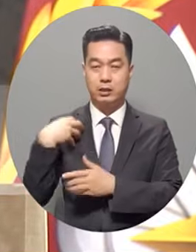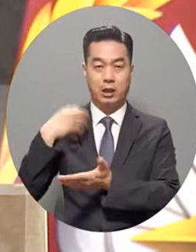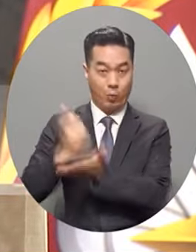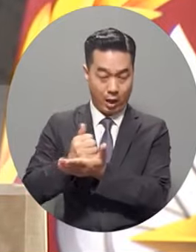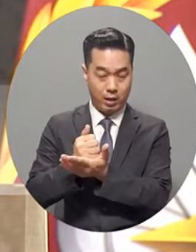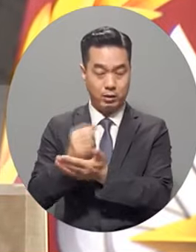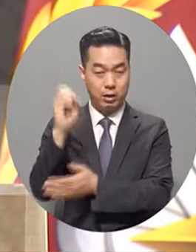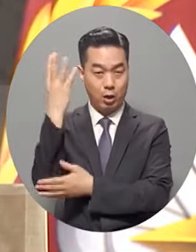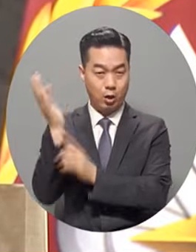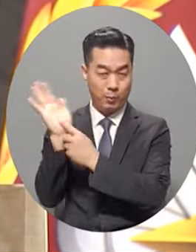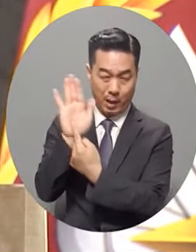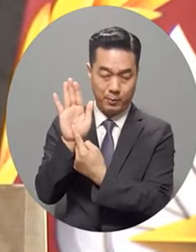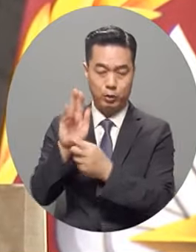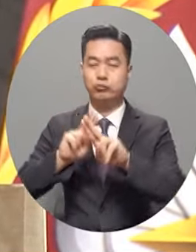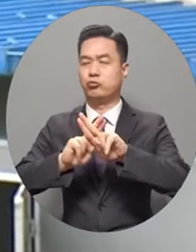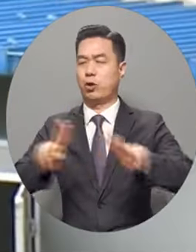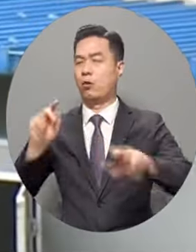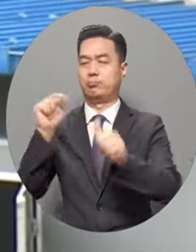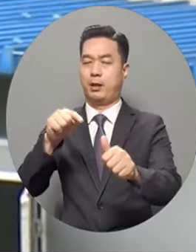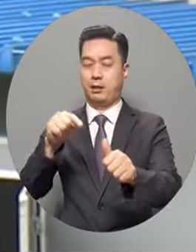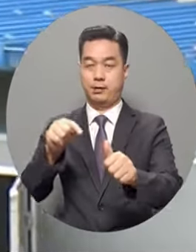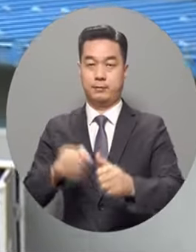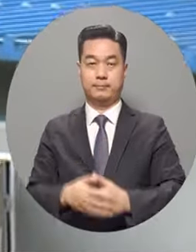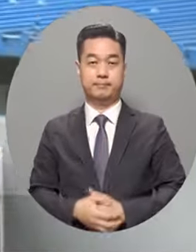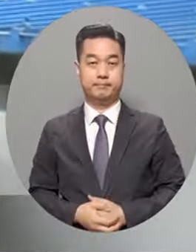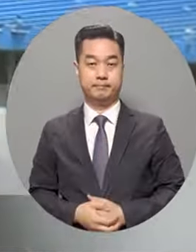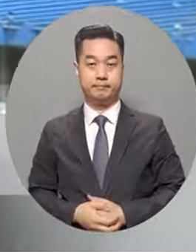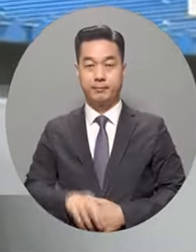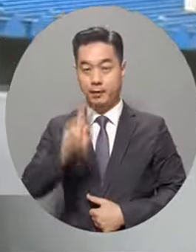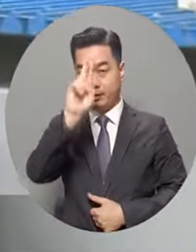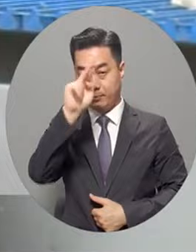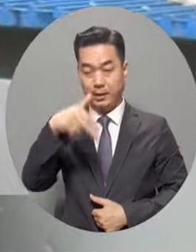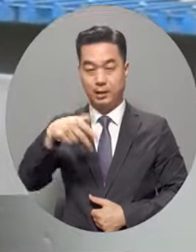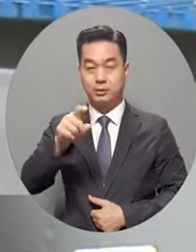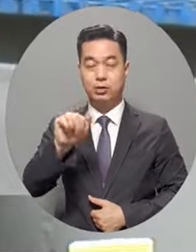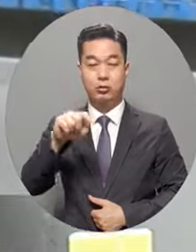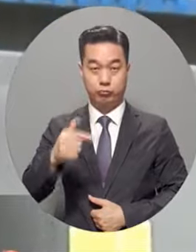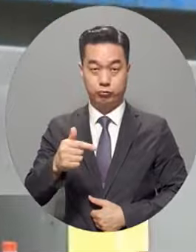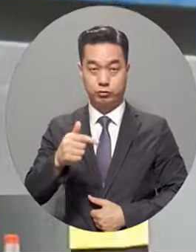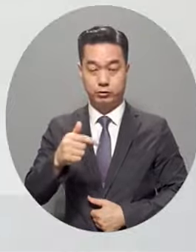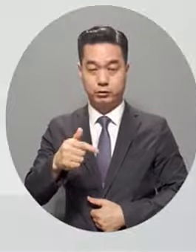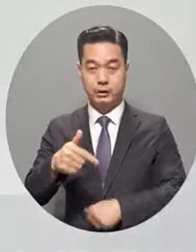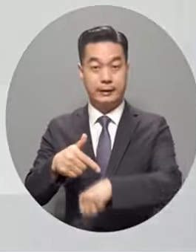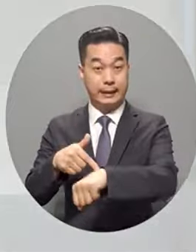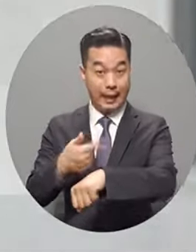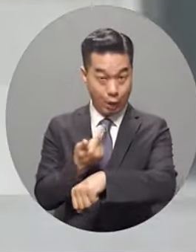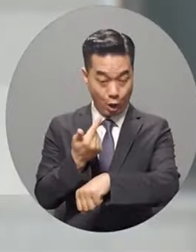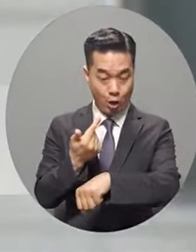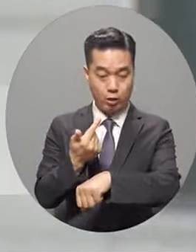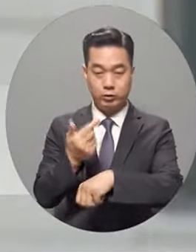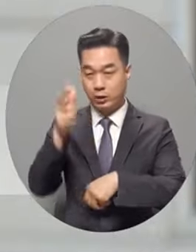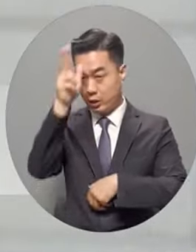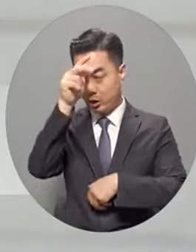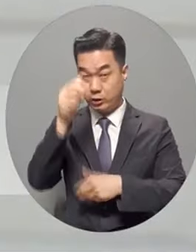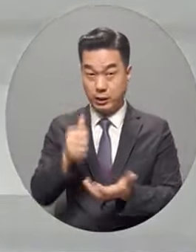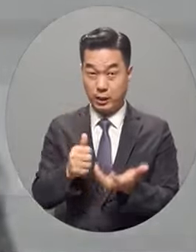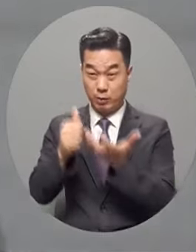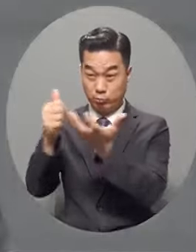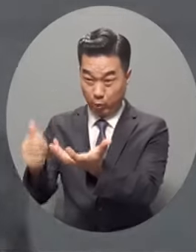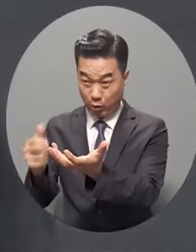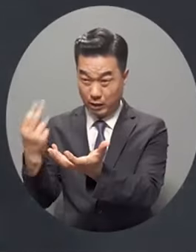언론 발표 취소를 지시합니다 박정훈 대령이 경찰에 넘겼던 사건 기록도 군이 반나절만에